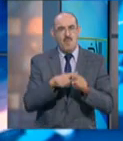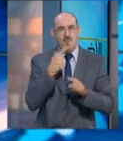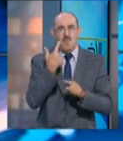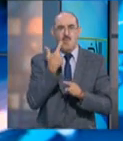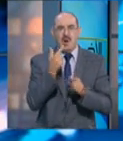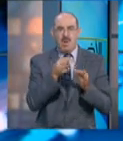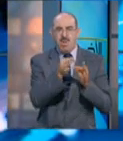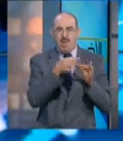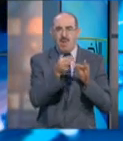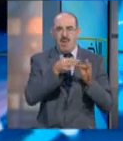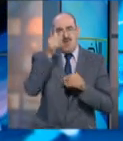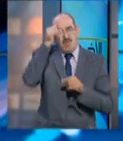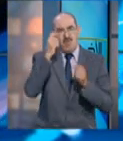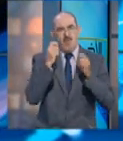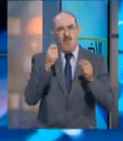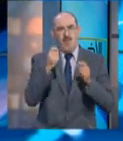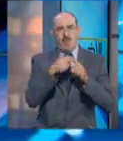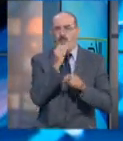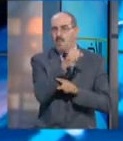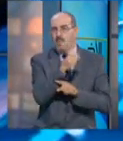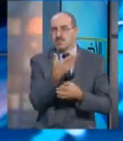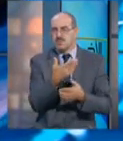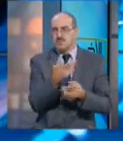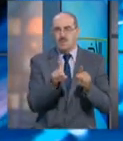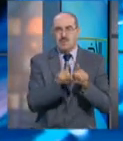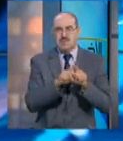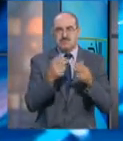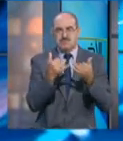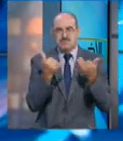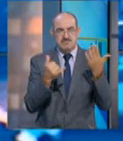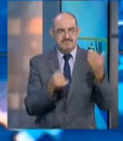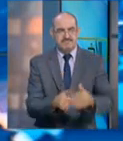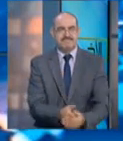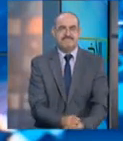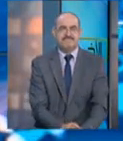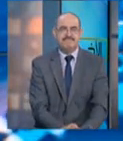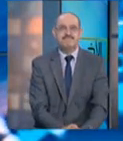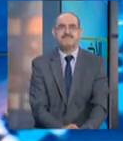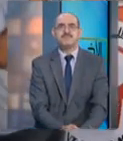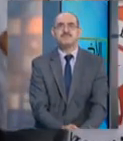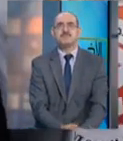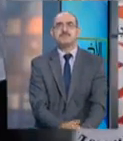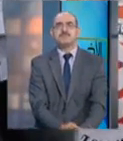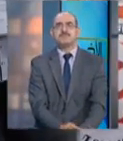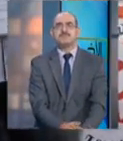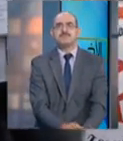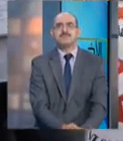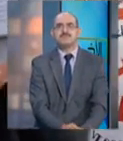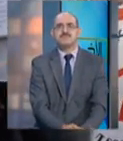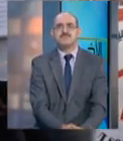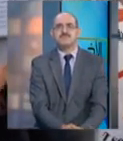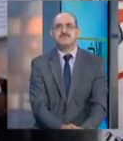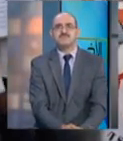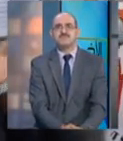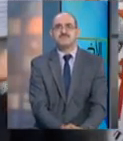حكومة المخزن في سياستها التفقيرية. منال عبديش. الوحدة والصمت،